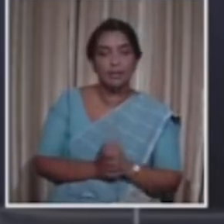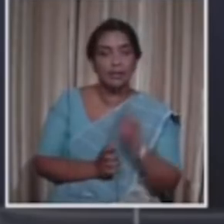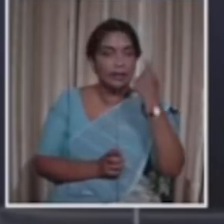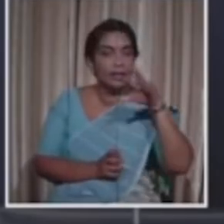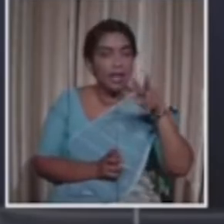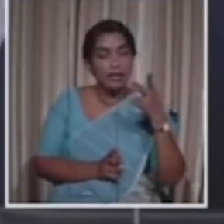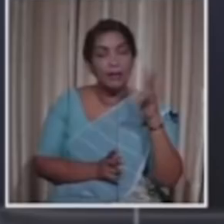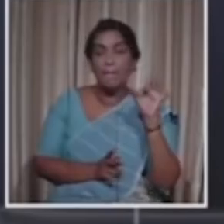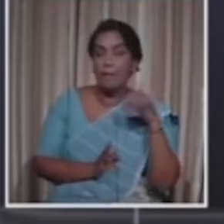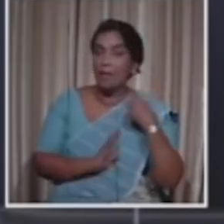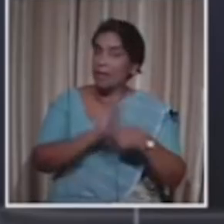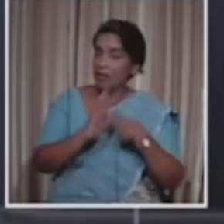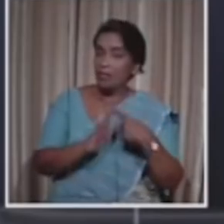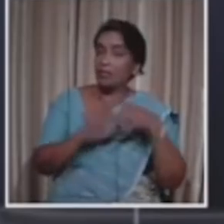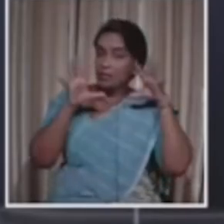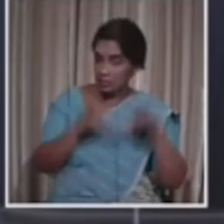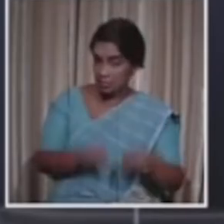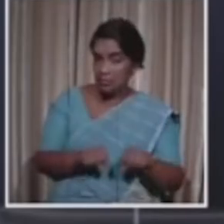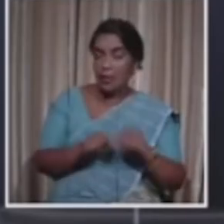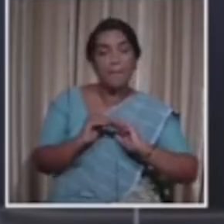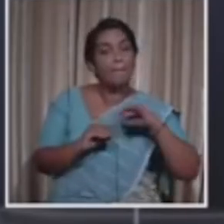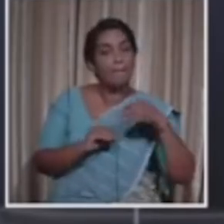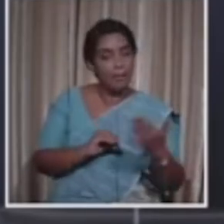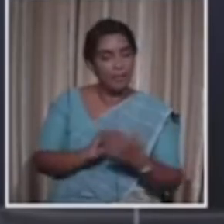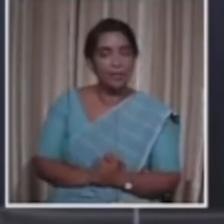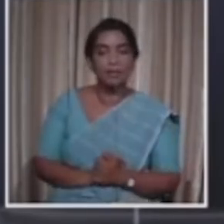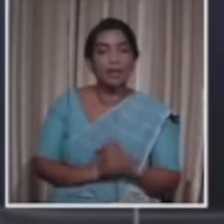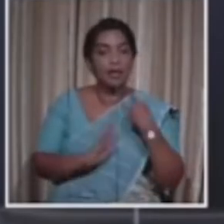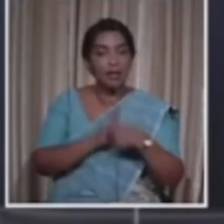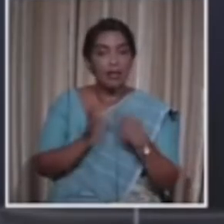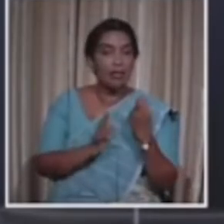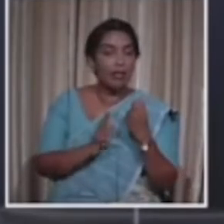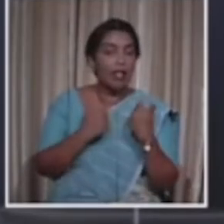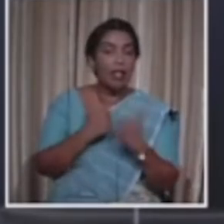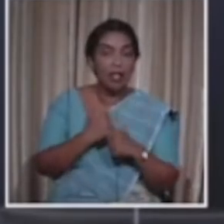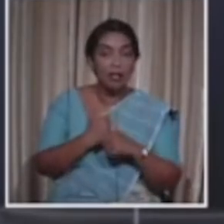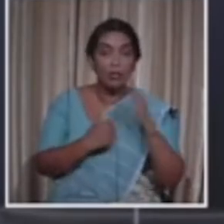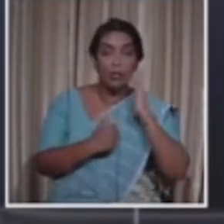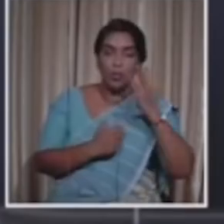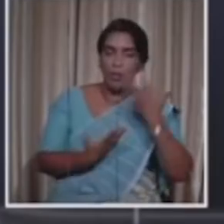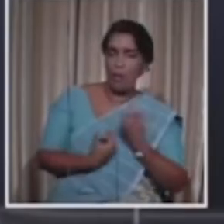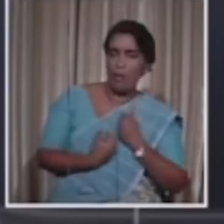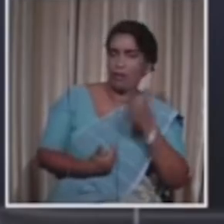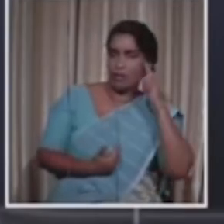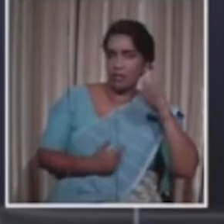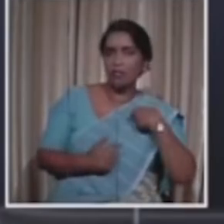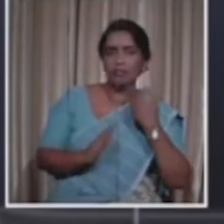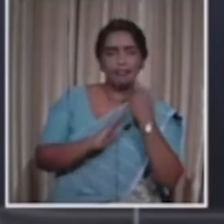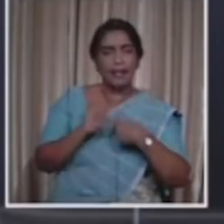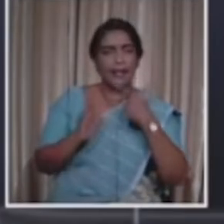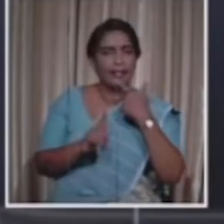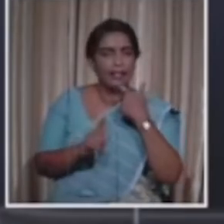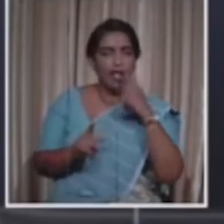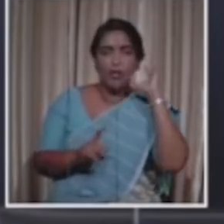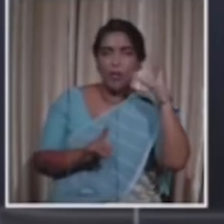siya pahale mulu ratama, yatapat keragatnya ham passe. Merate arti ke hadu ekon dawashede. Sampradaya ke tape, gold,